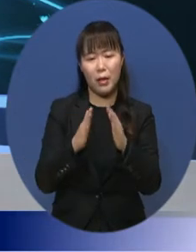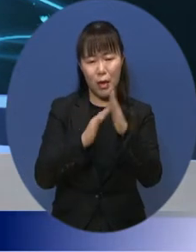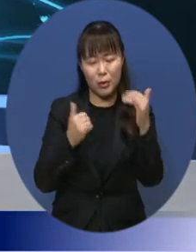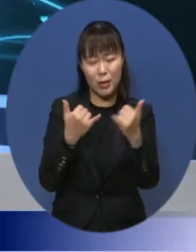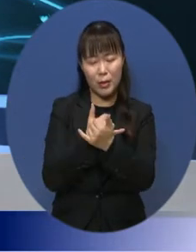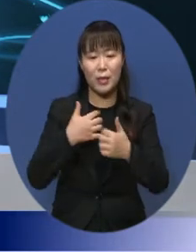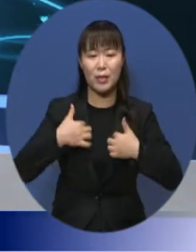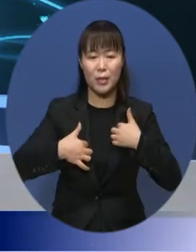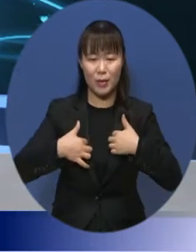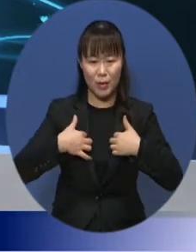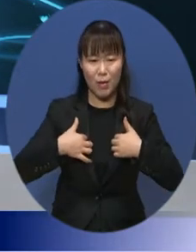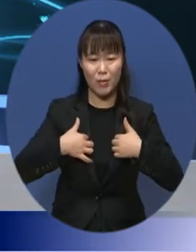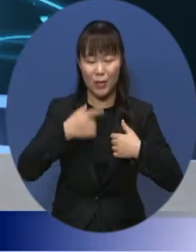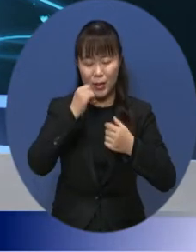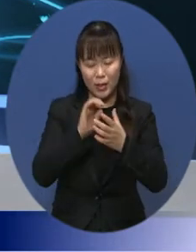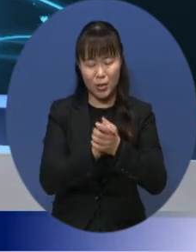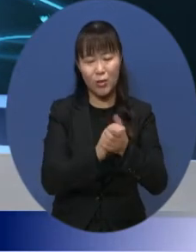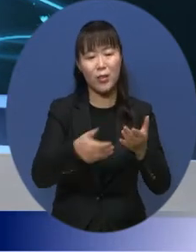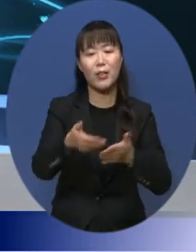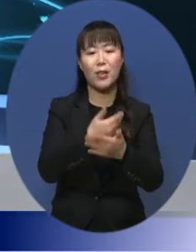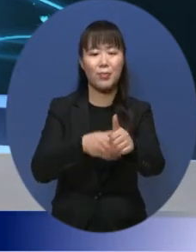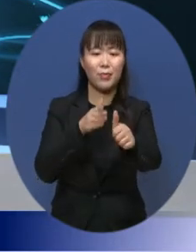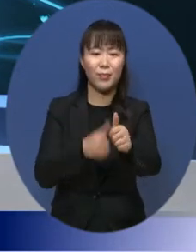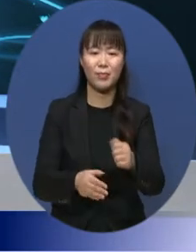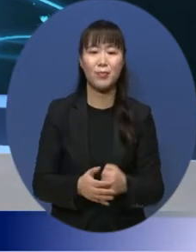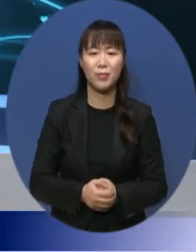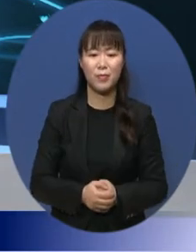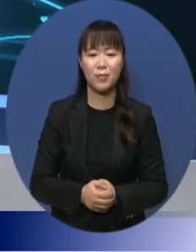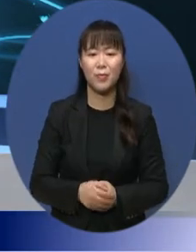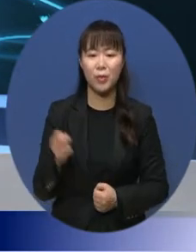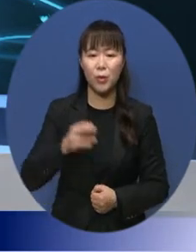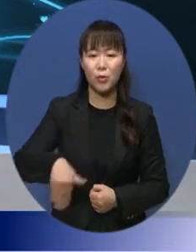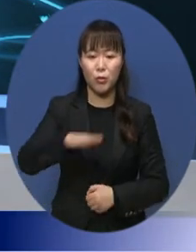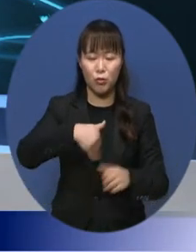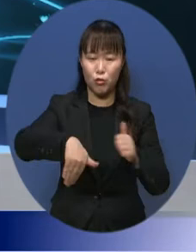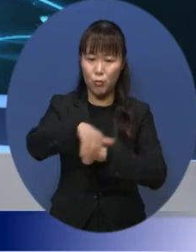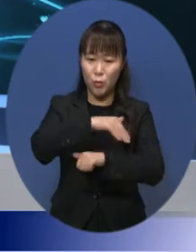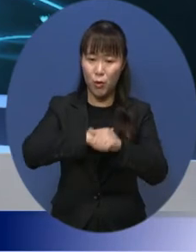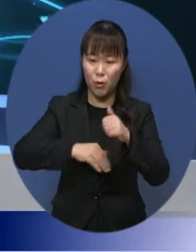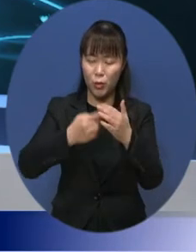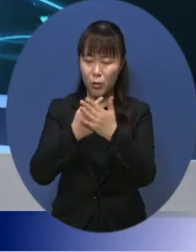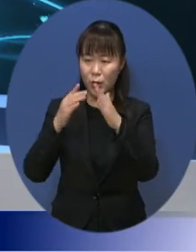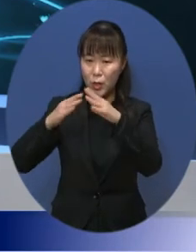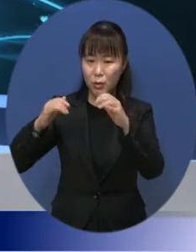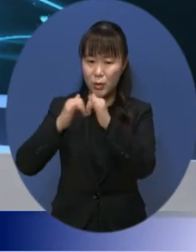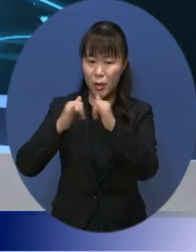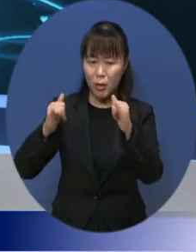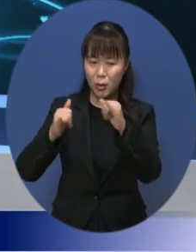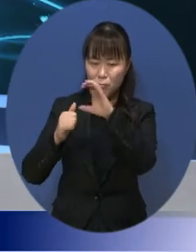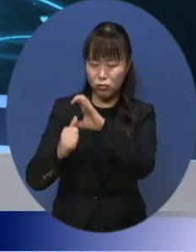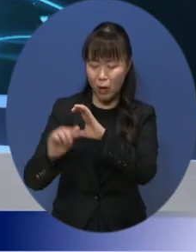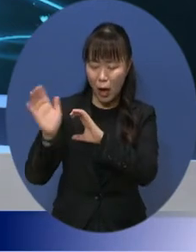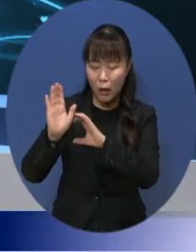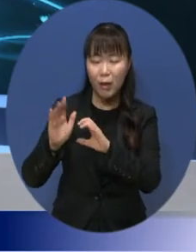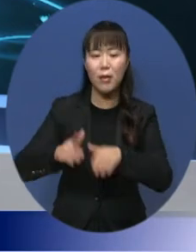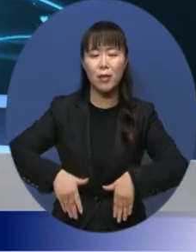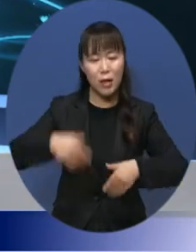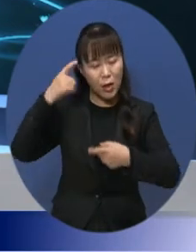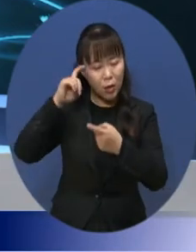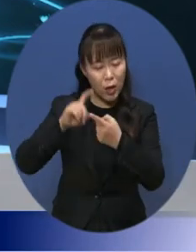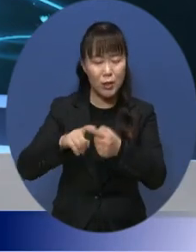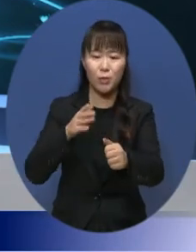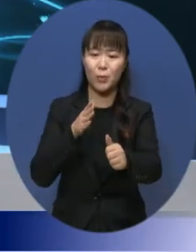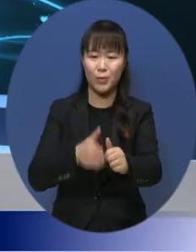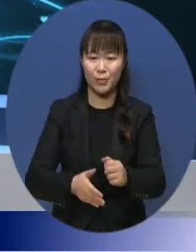친지와 즐겁고 훈훈한 정을 나누시기 바랍니다. 또한 우리 주위 소외된 이웃들이 고립되지 않도록 따뜻한